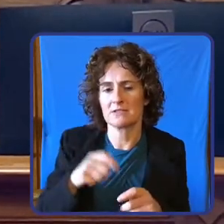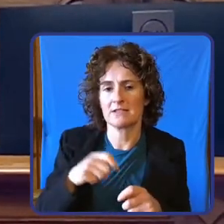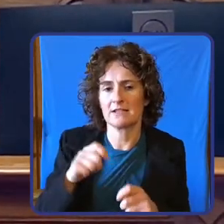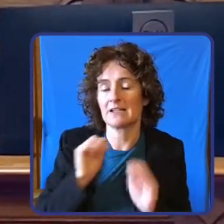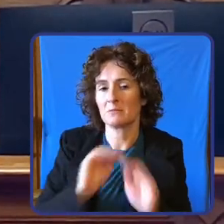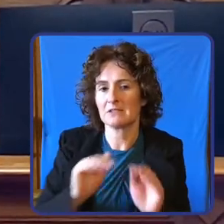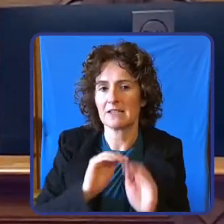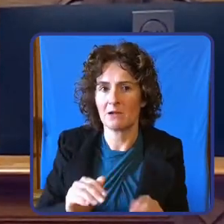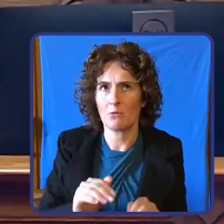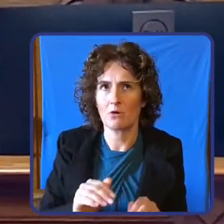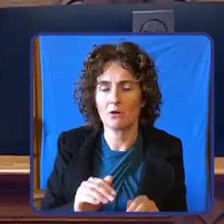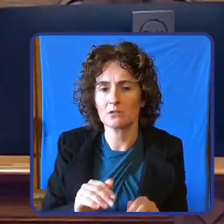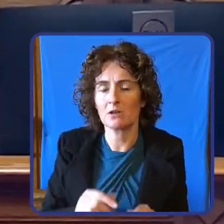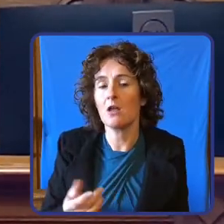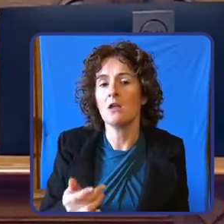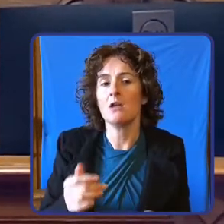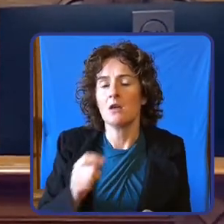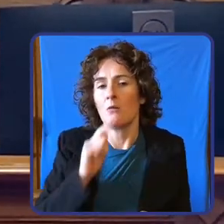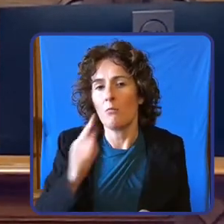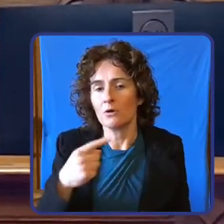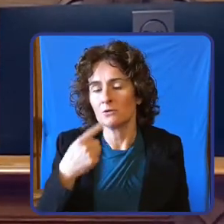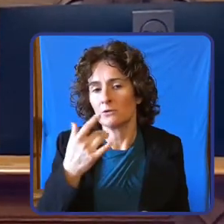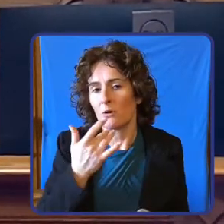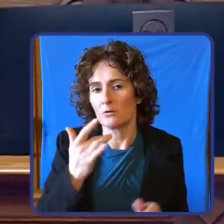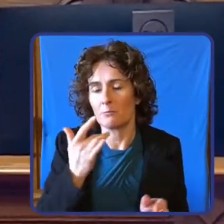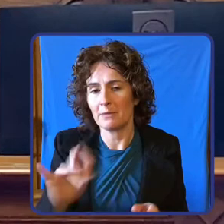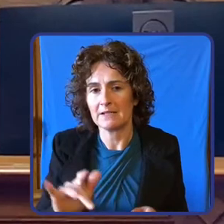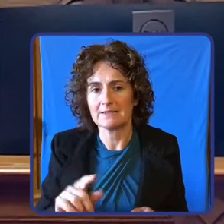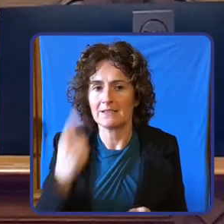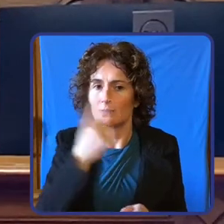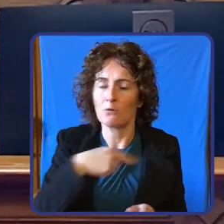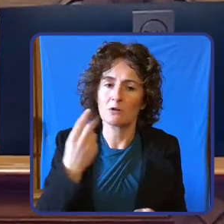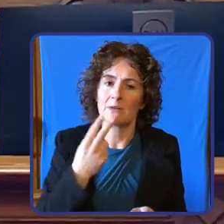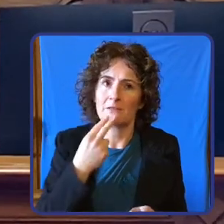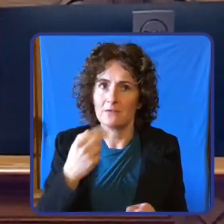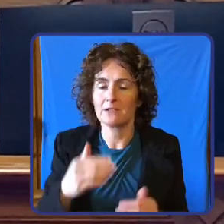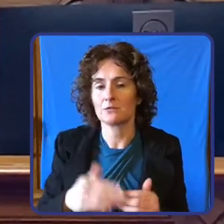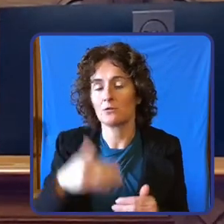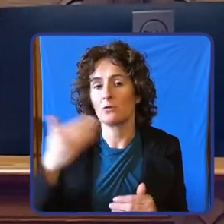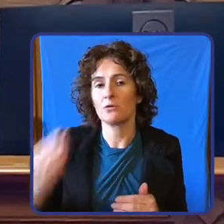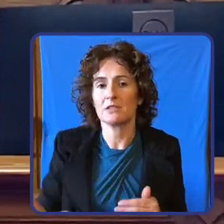politikus, közszereplő vagy bárki, aki Orbán Viktoron kívül kiküldte a